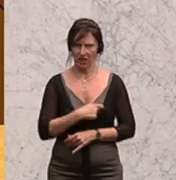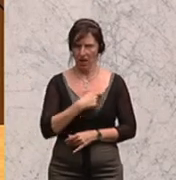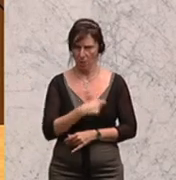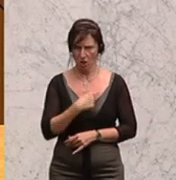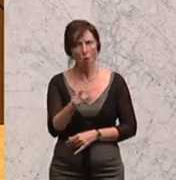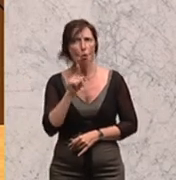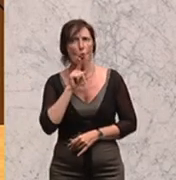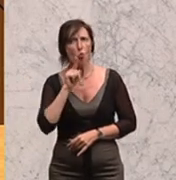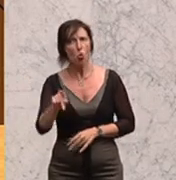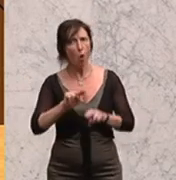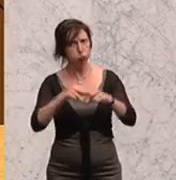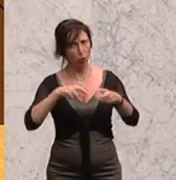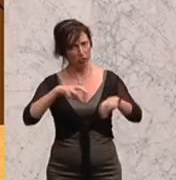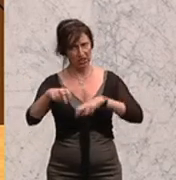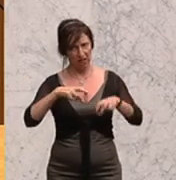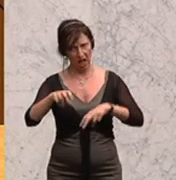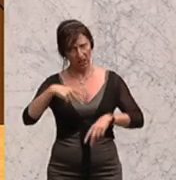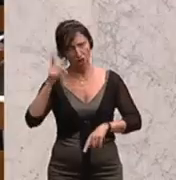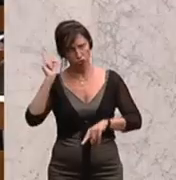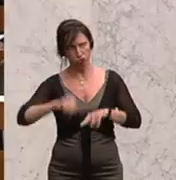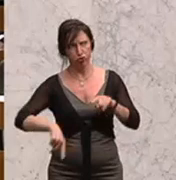rot-schwarzen Bundesregierung.